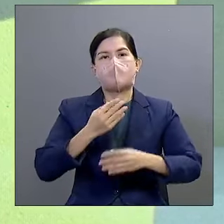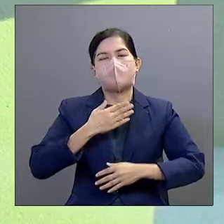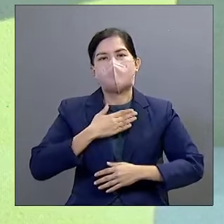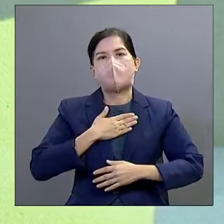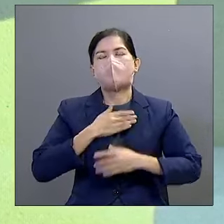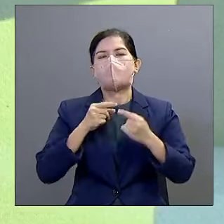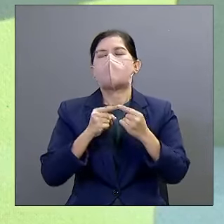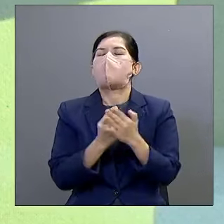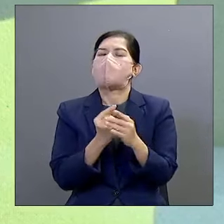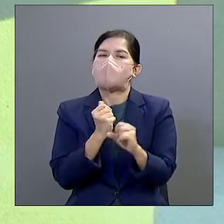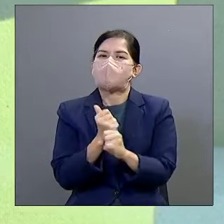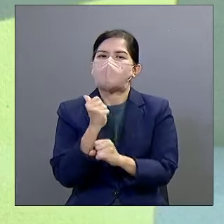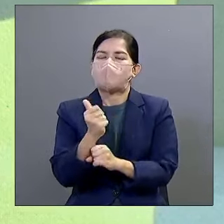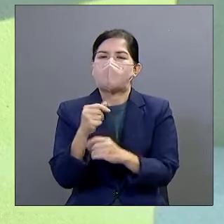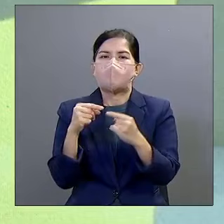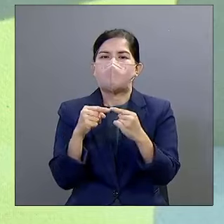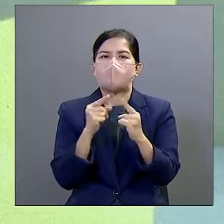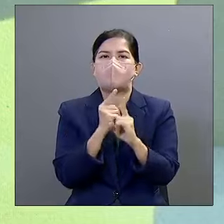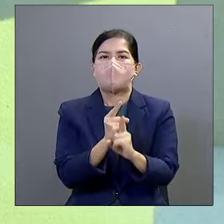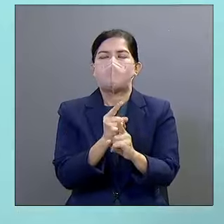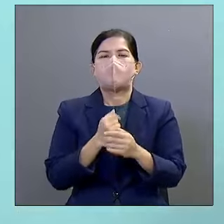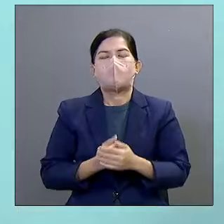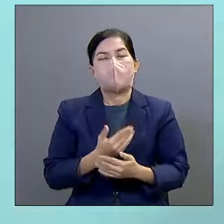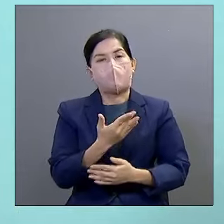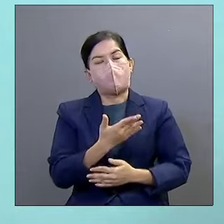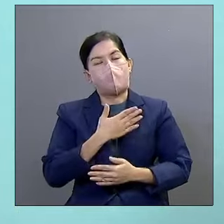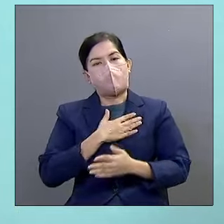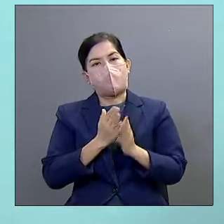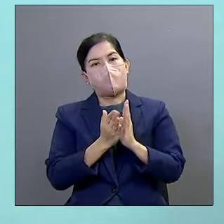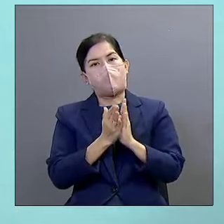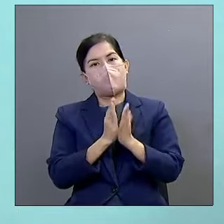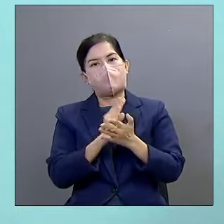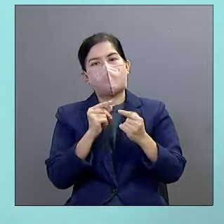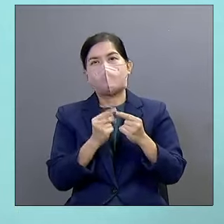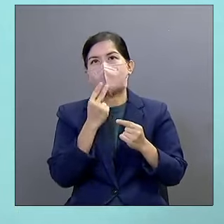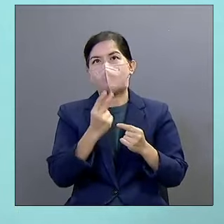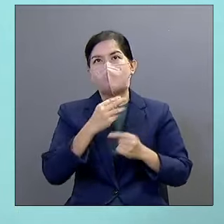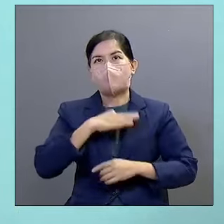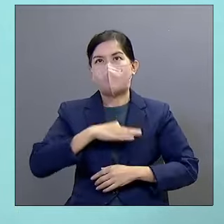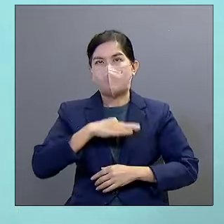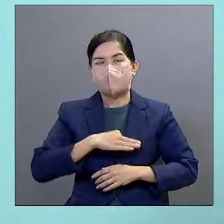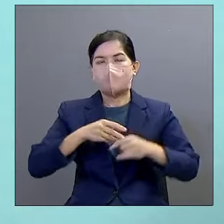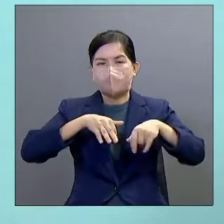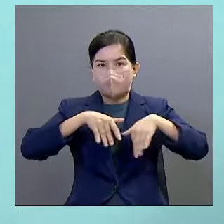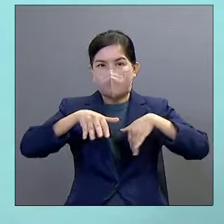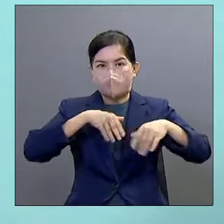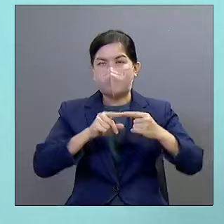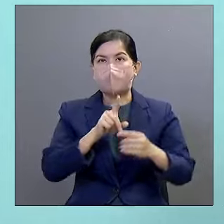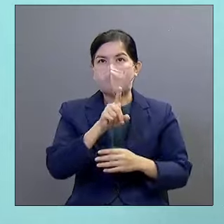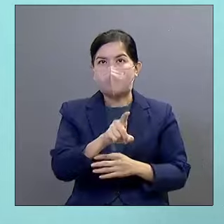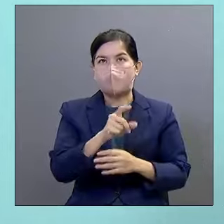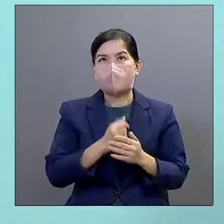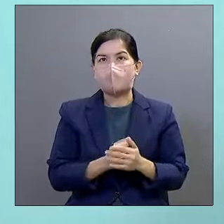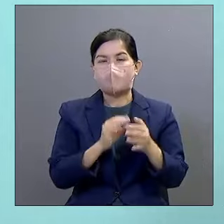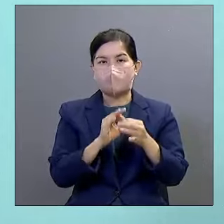ลาที่เหมาะสมนั่นเองค่ะ โอ้โหนี่ไงปรับพลังงานกันดีๆและพูดถึงคุณผู้ชมถามกันมาตั้งแต่ต้นรายการถึงชุดไ